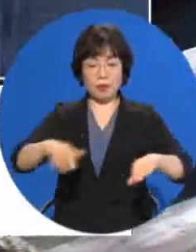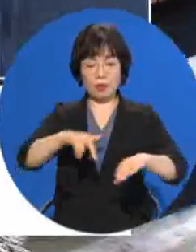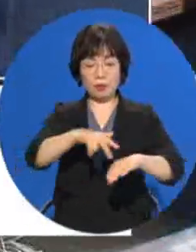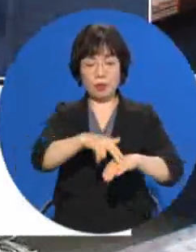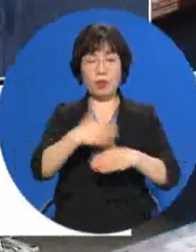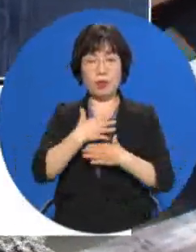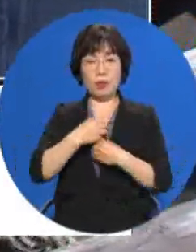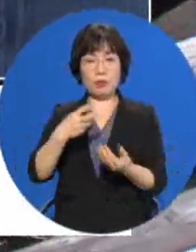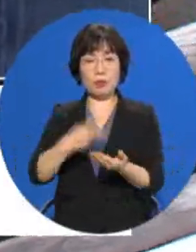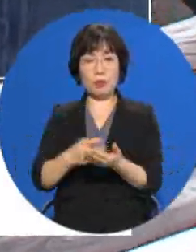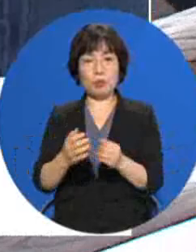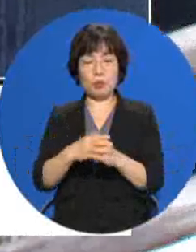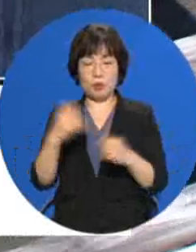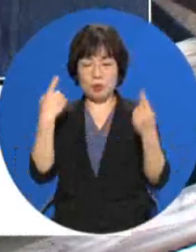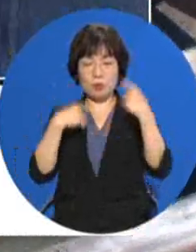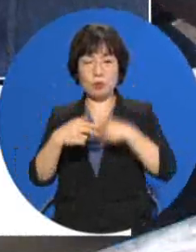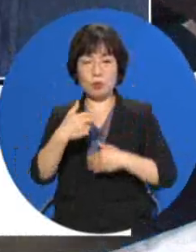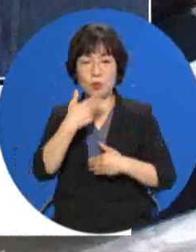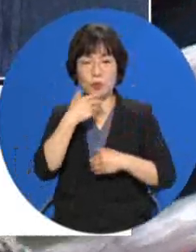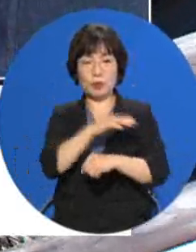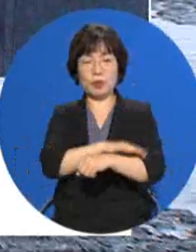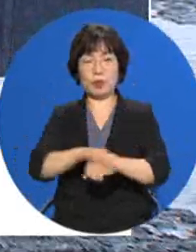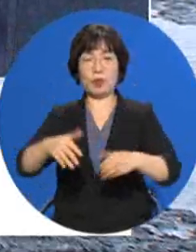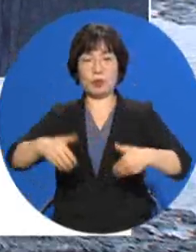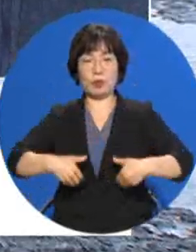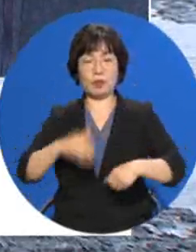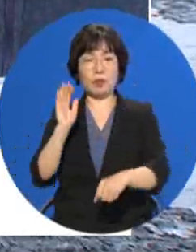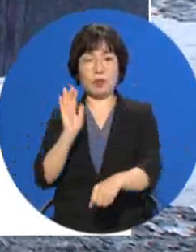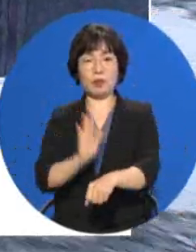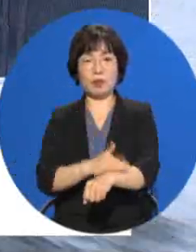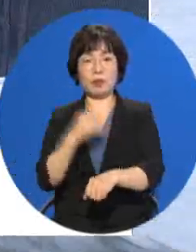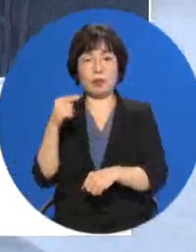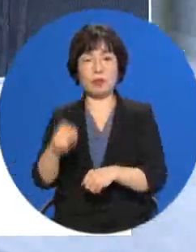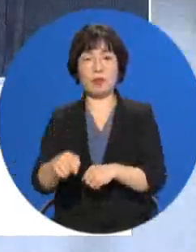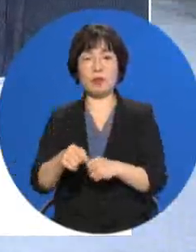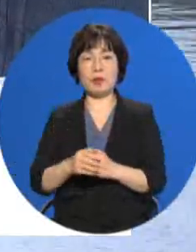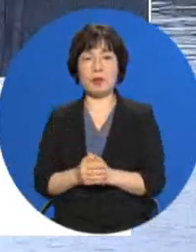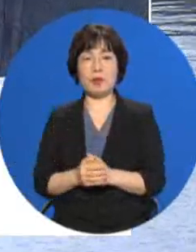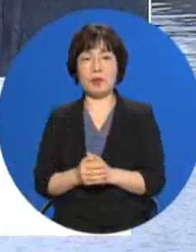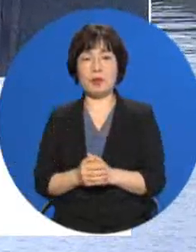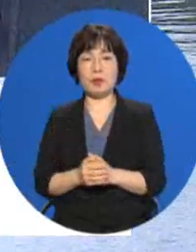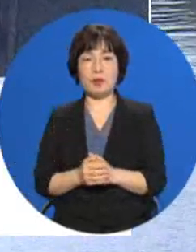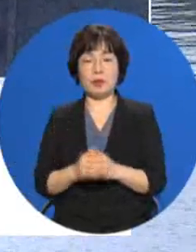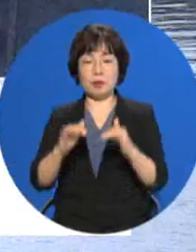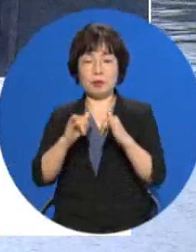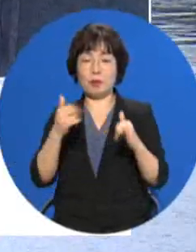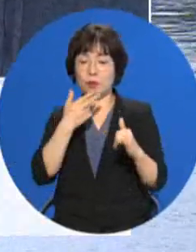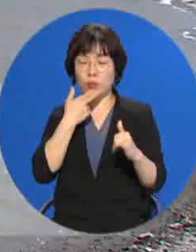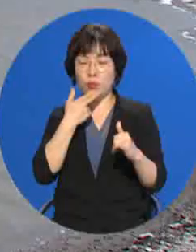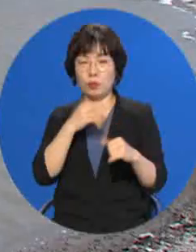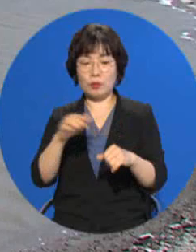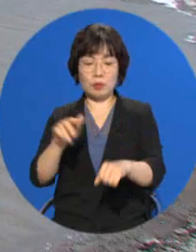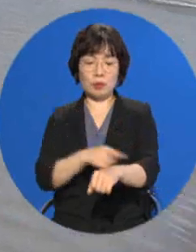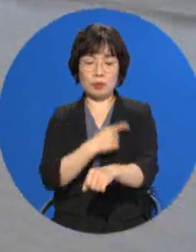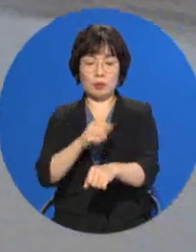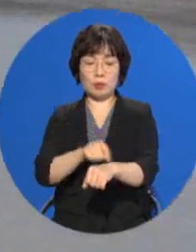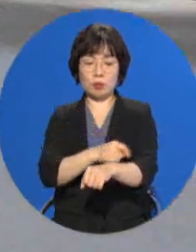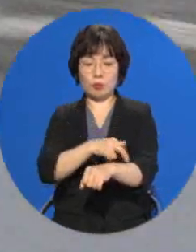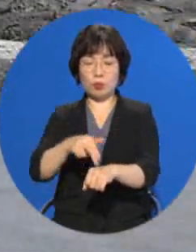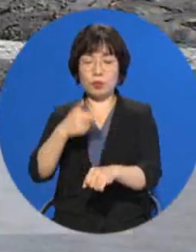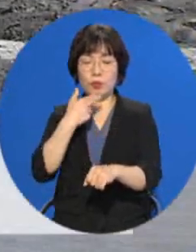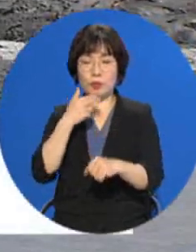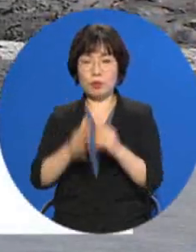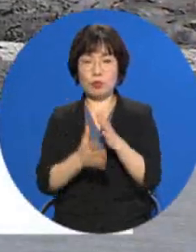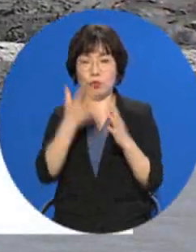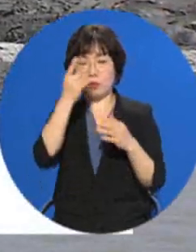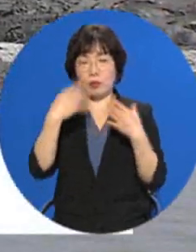하면은 사람이 안 다칠 정도로 그런 건 특단의 조치를 취해야 되는데 그런 게 없어요. 하지만